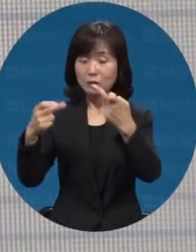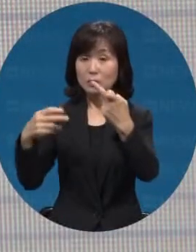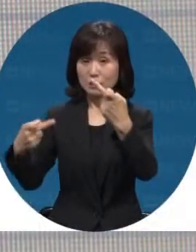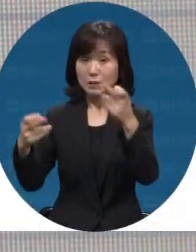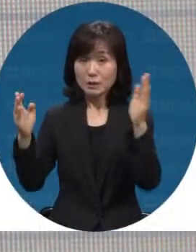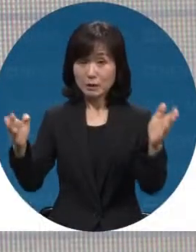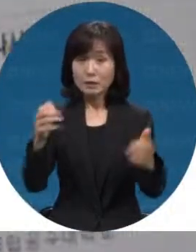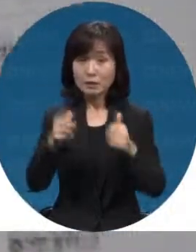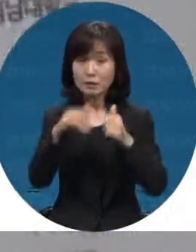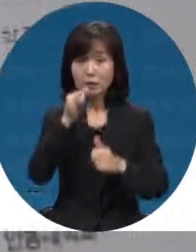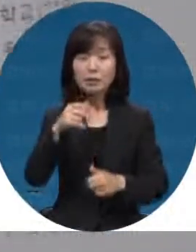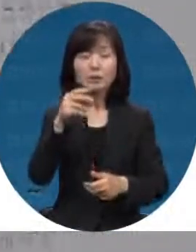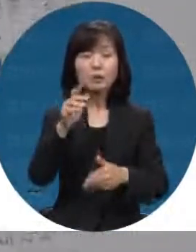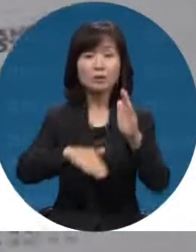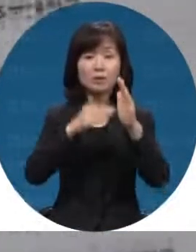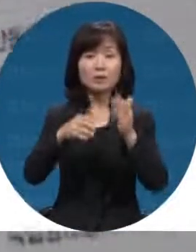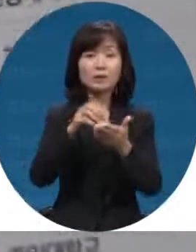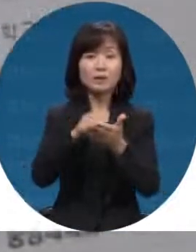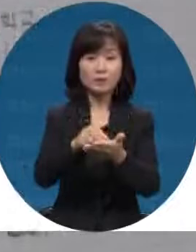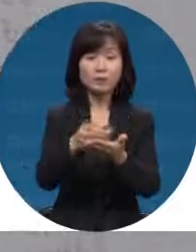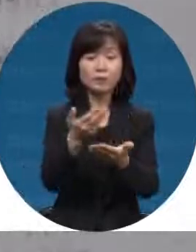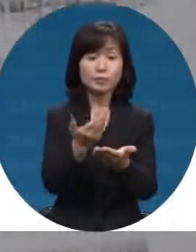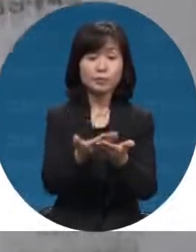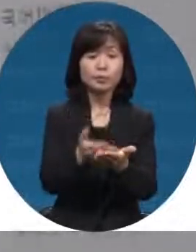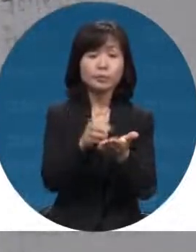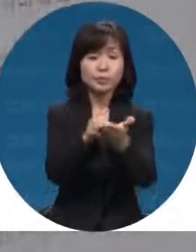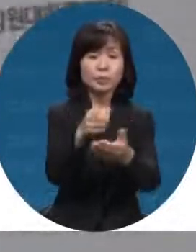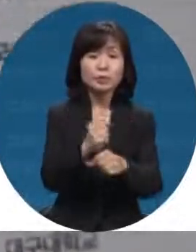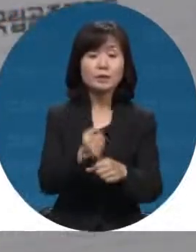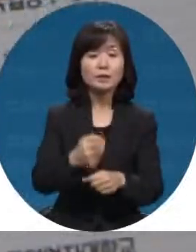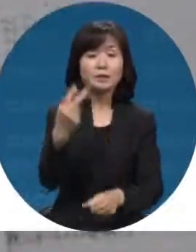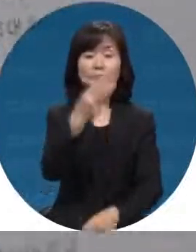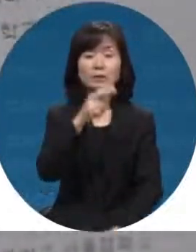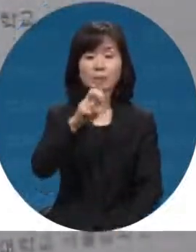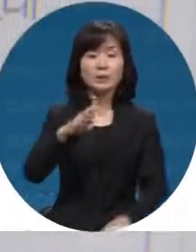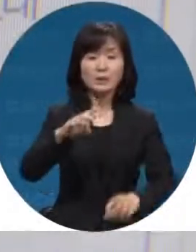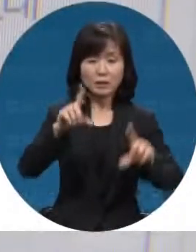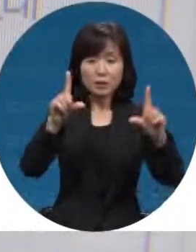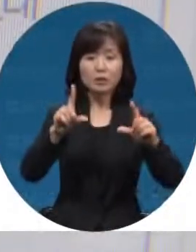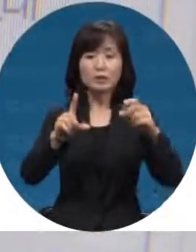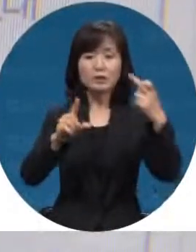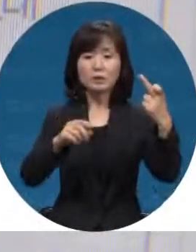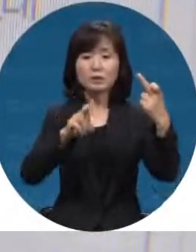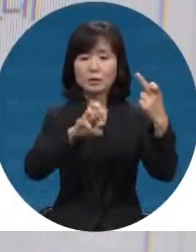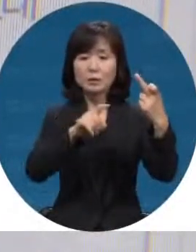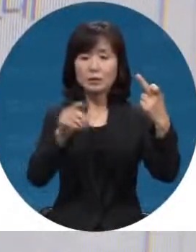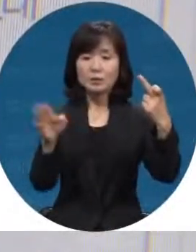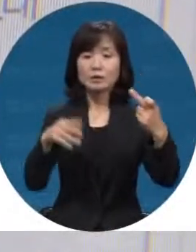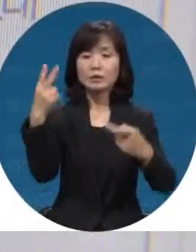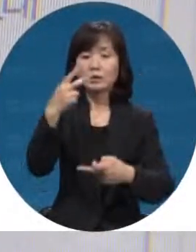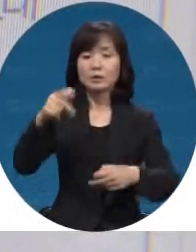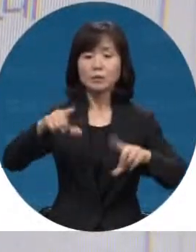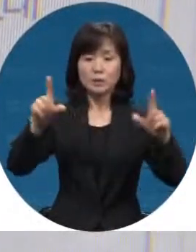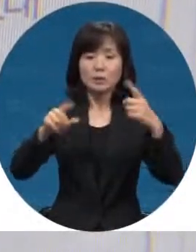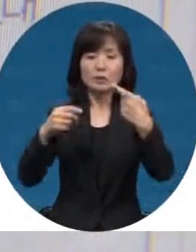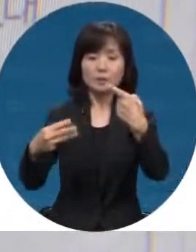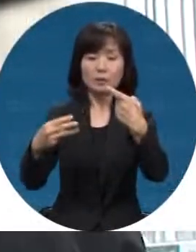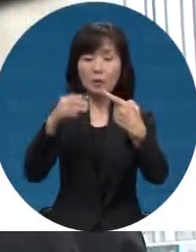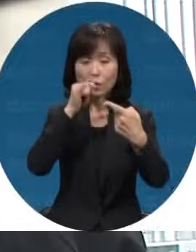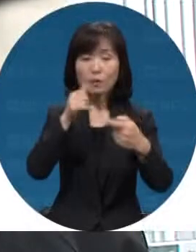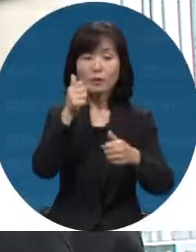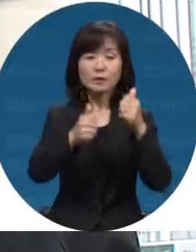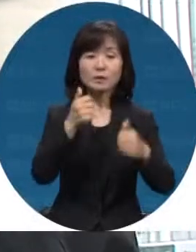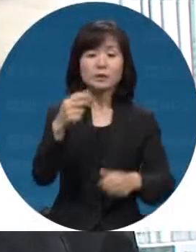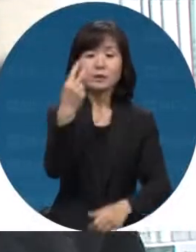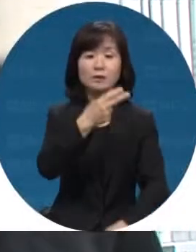기간은 2014년 12월 31일부터 2025년 1월 3일까지 이어지고 전형 은 2025년 1월